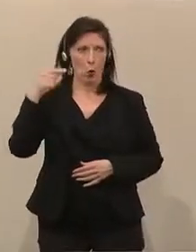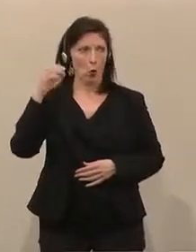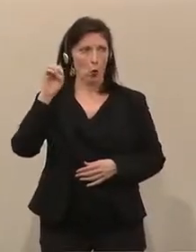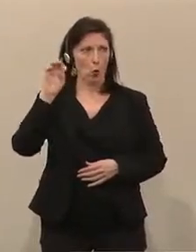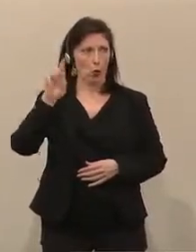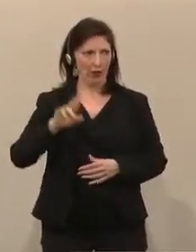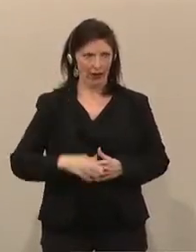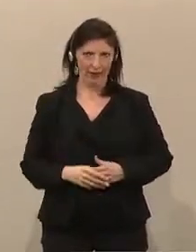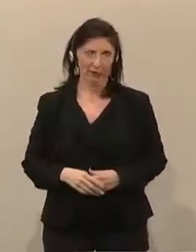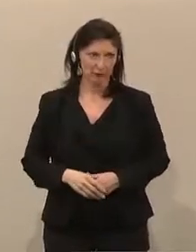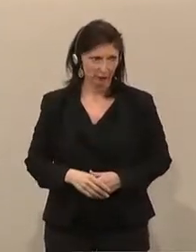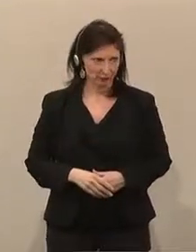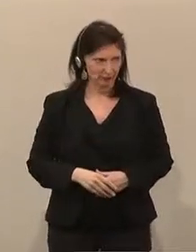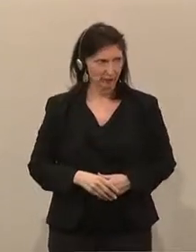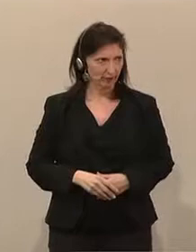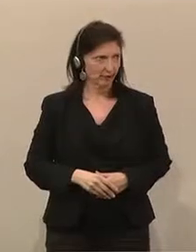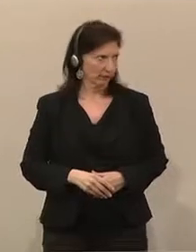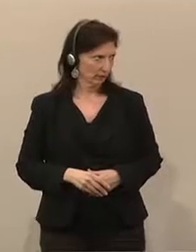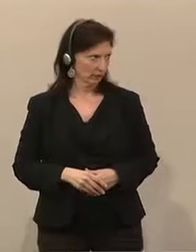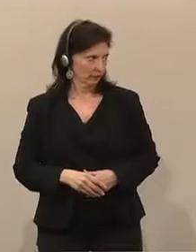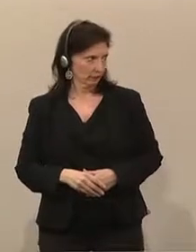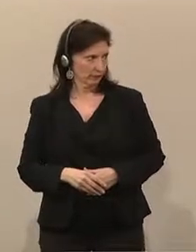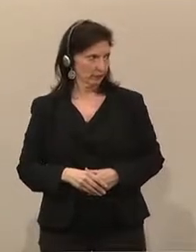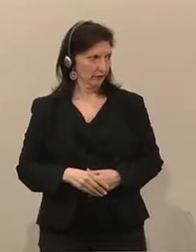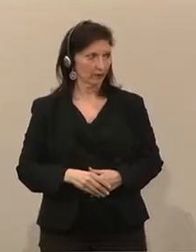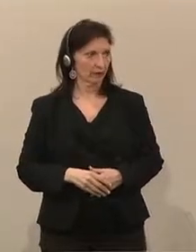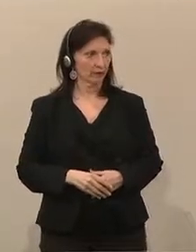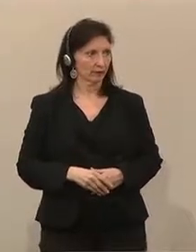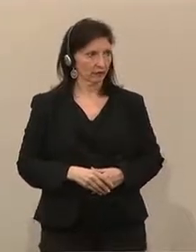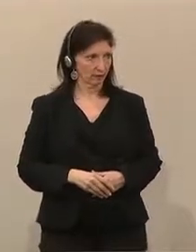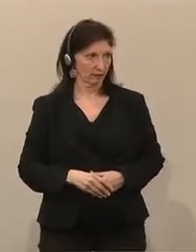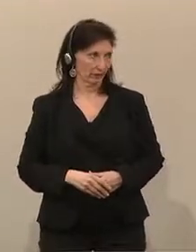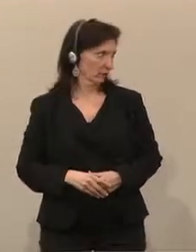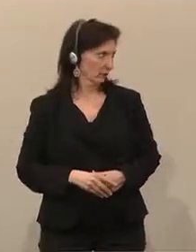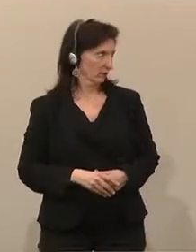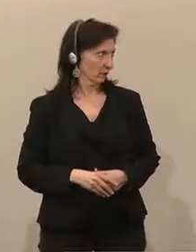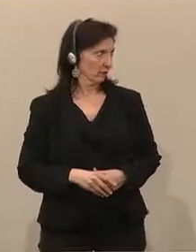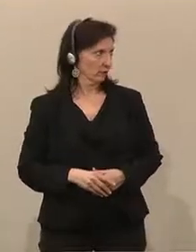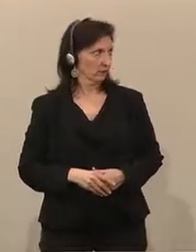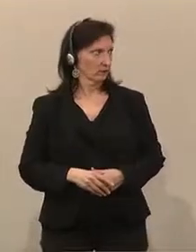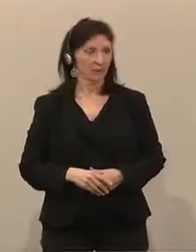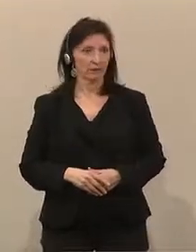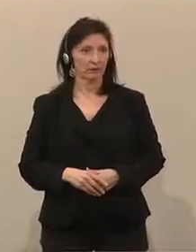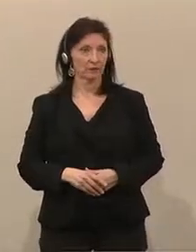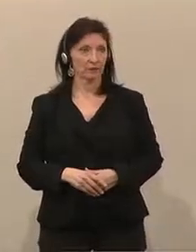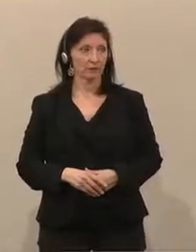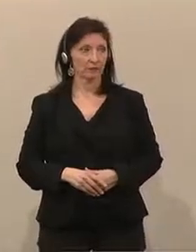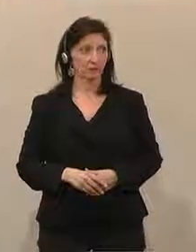auch erste Weichen zu einer Reduktion der Schuldenquote auf 62% bis ins Jahr 2022.